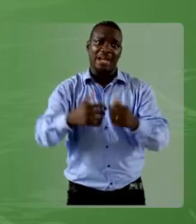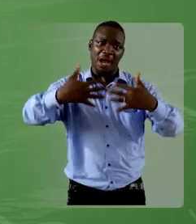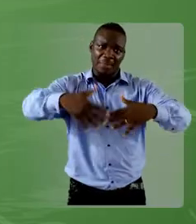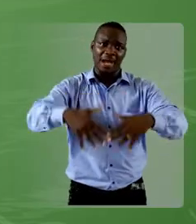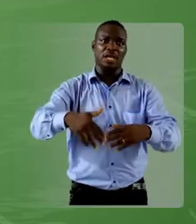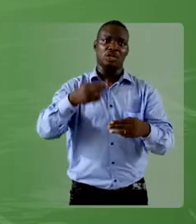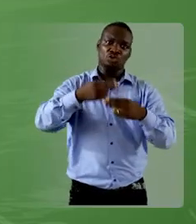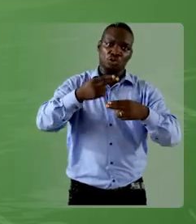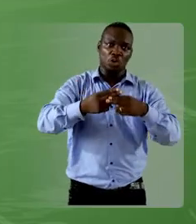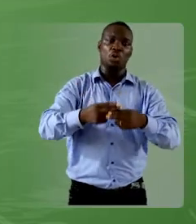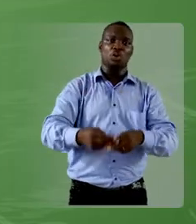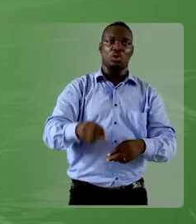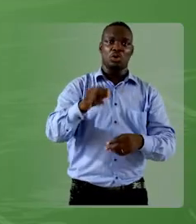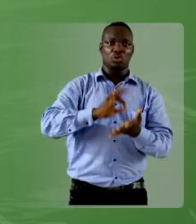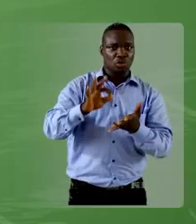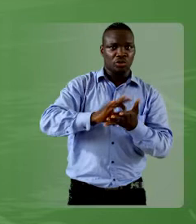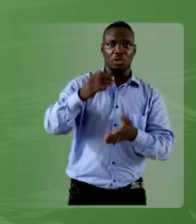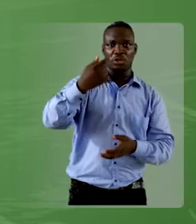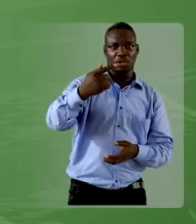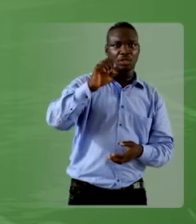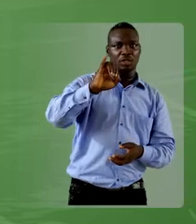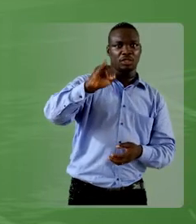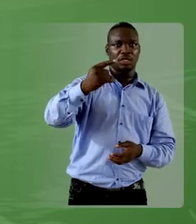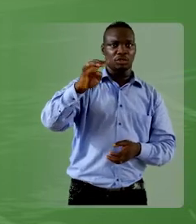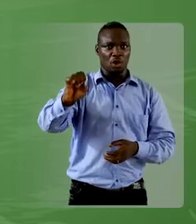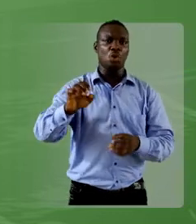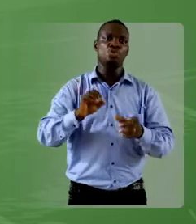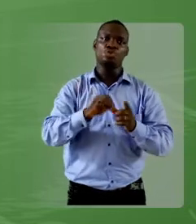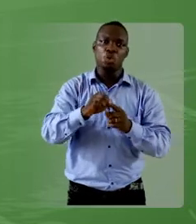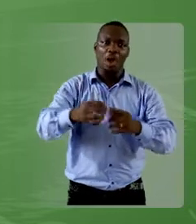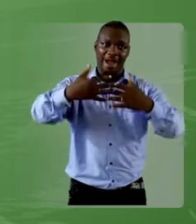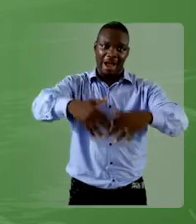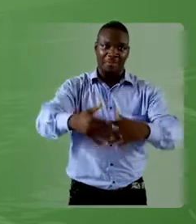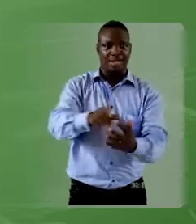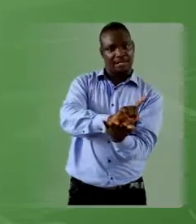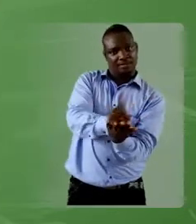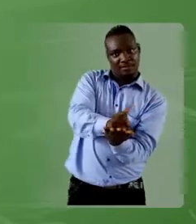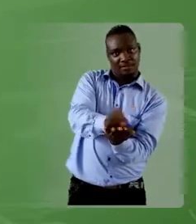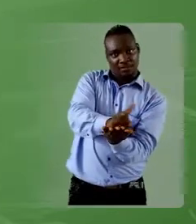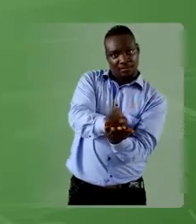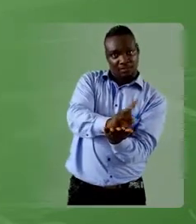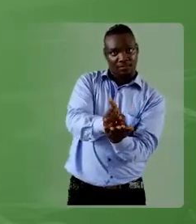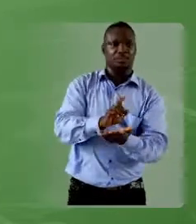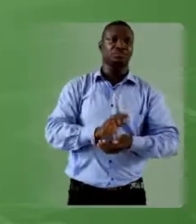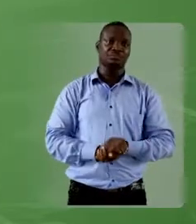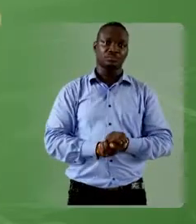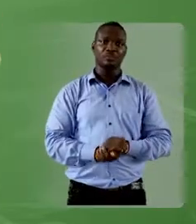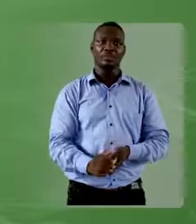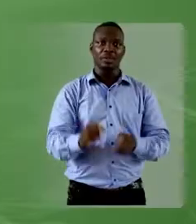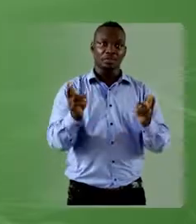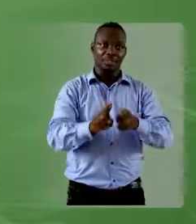appelé compteur Geiger ou un scintiomètre. Ainsi, en petit 5,